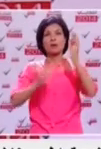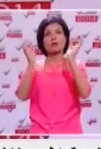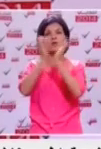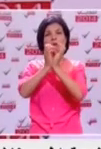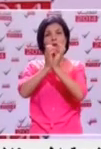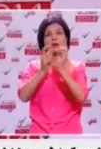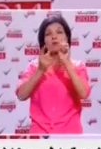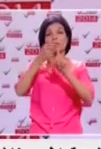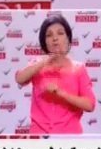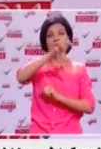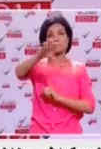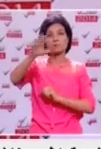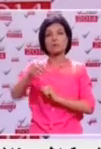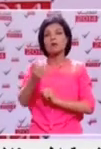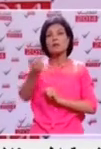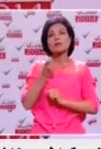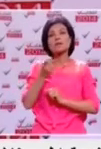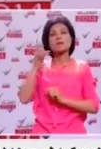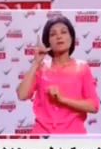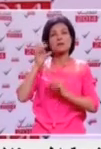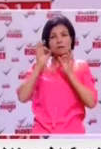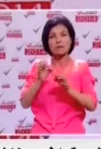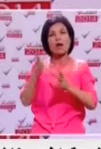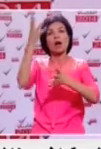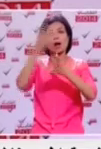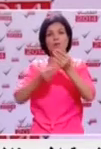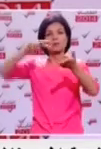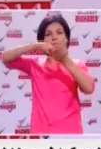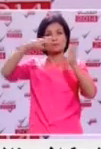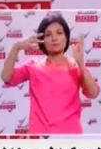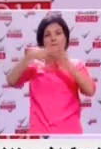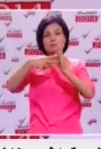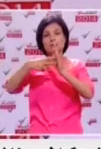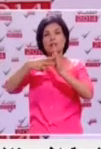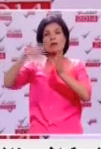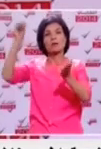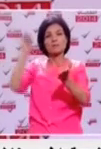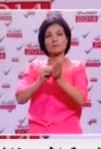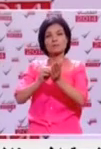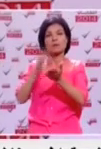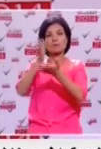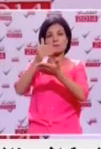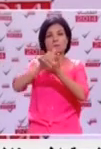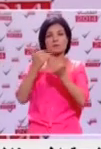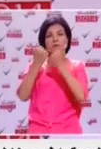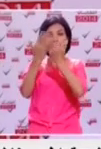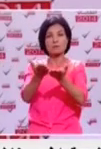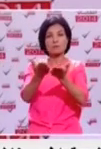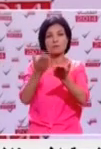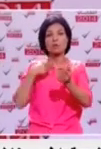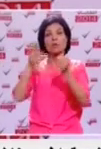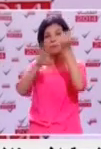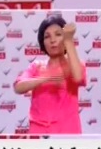جهويا الناتجة عن غياب سياسة تضمن التوزيع العادل للثروة